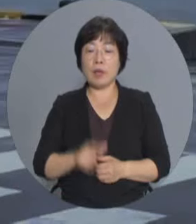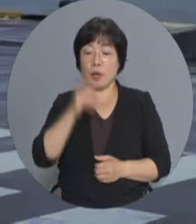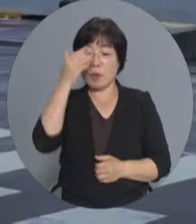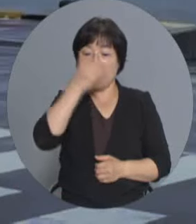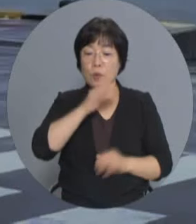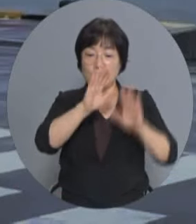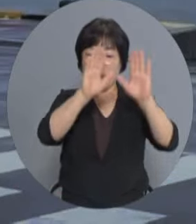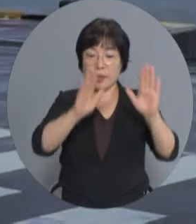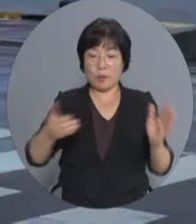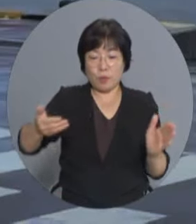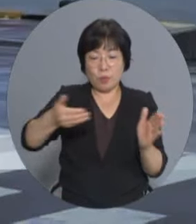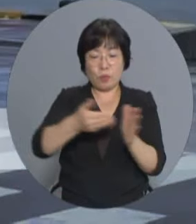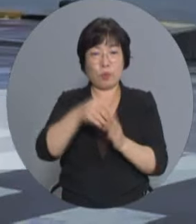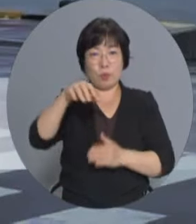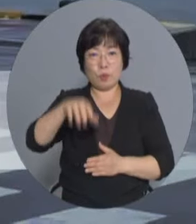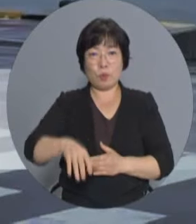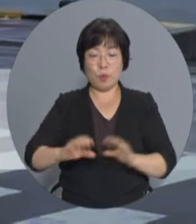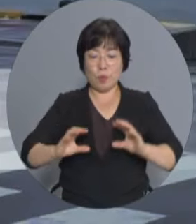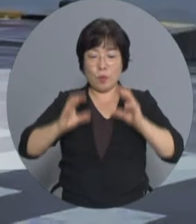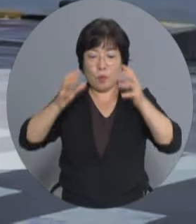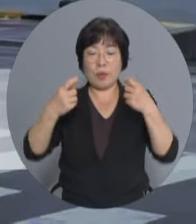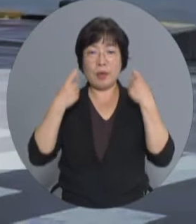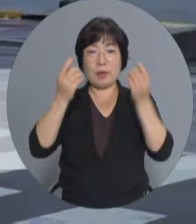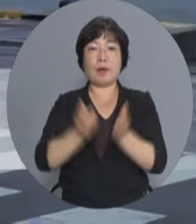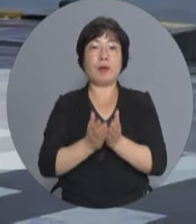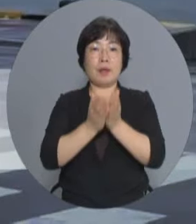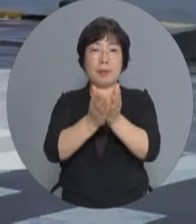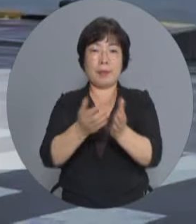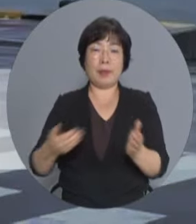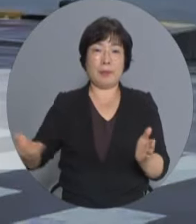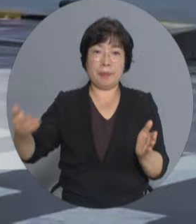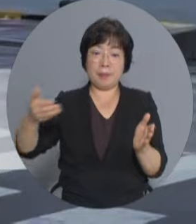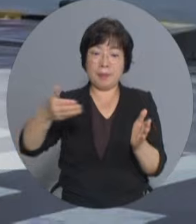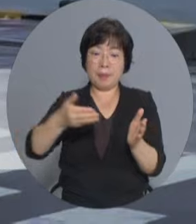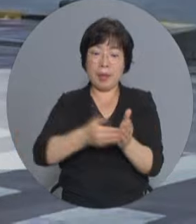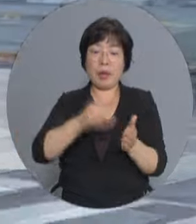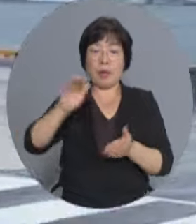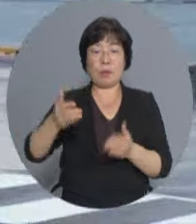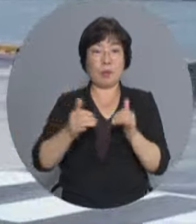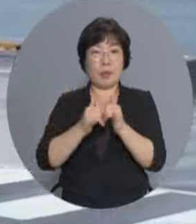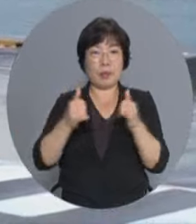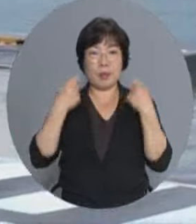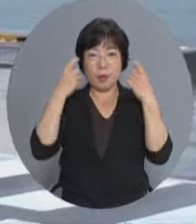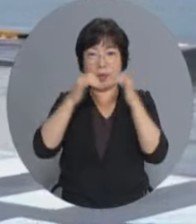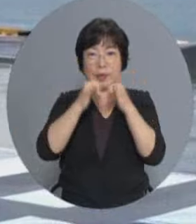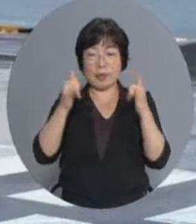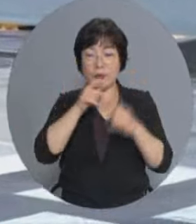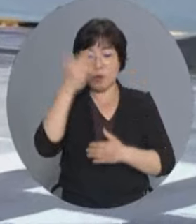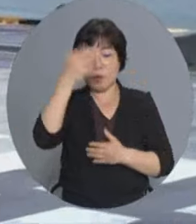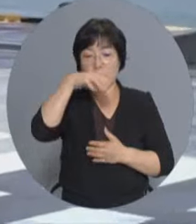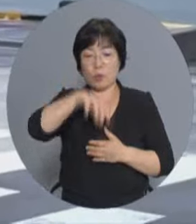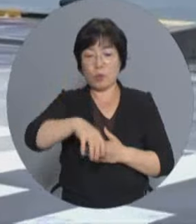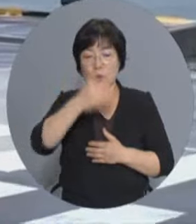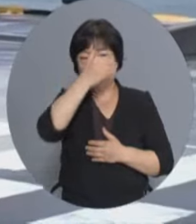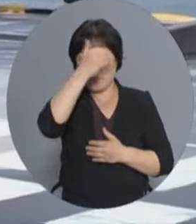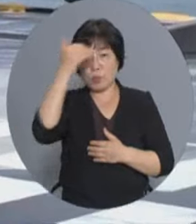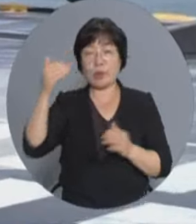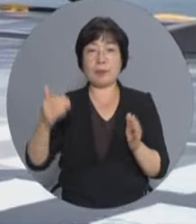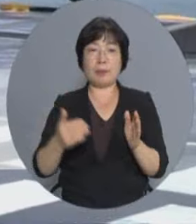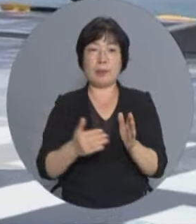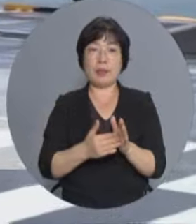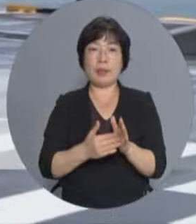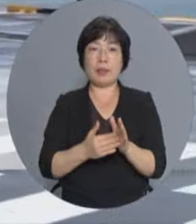여수 엑스포 여객선 터미널에 국제 크루즈 선박이 입항해 900여명의 관광객이 여수 지역을